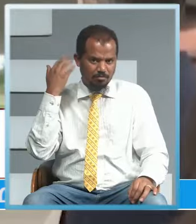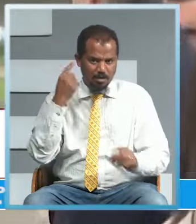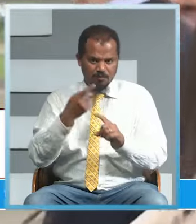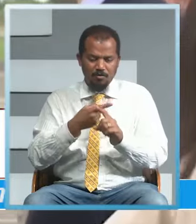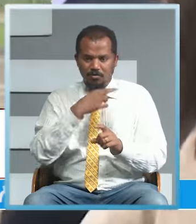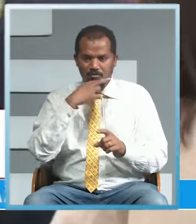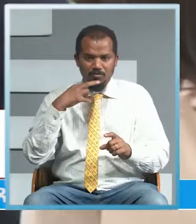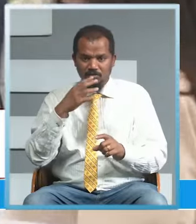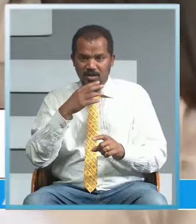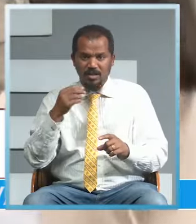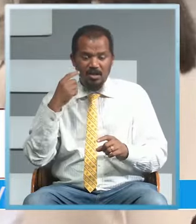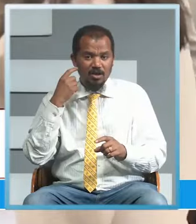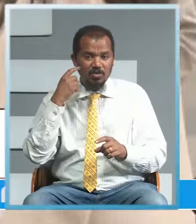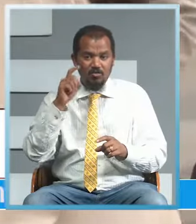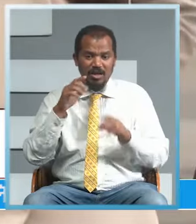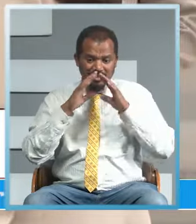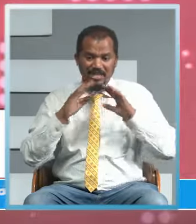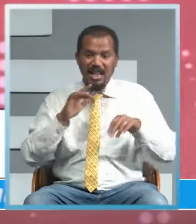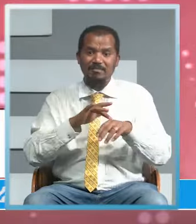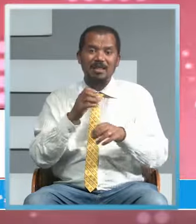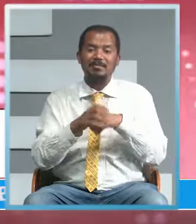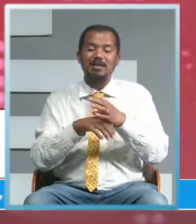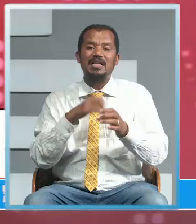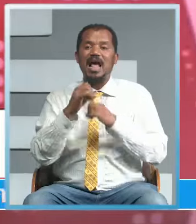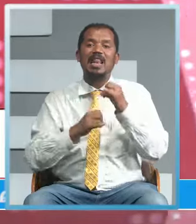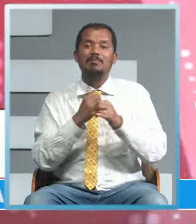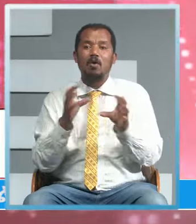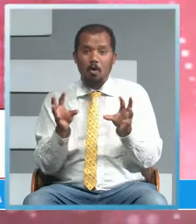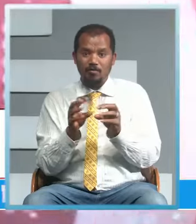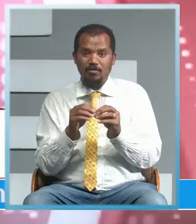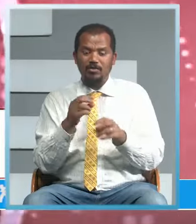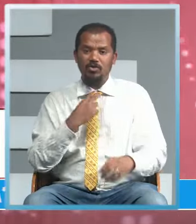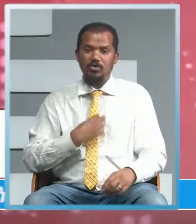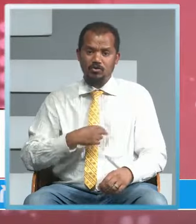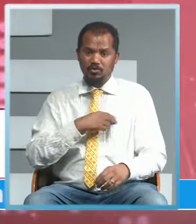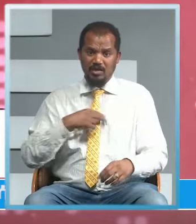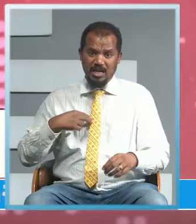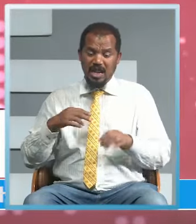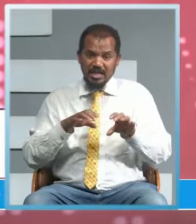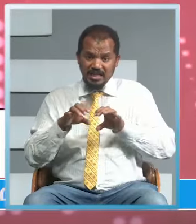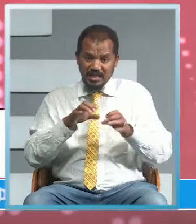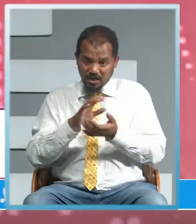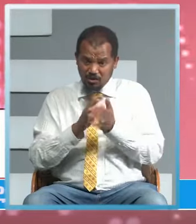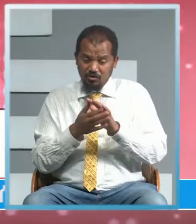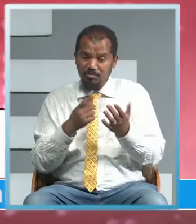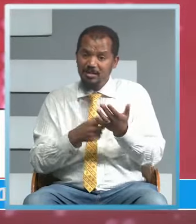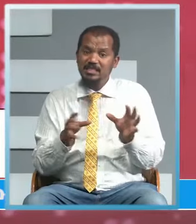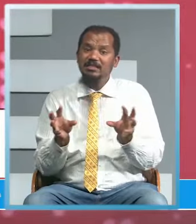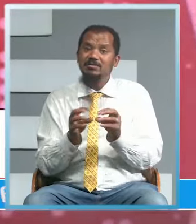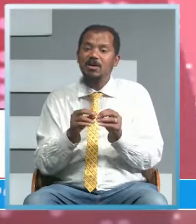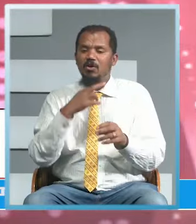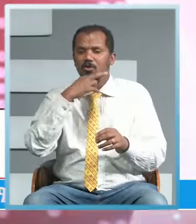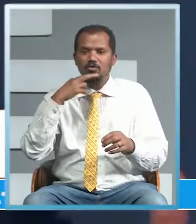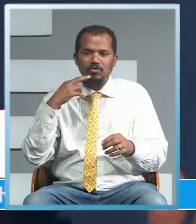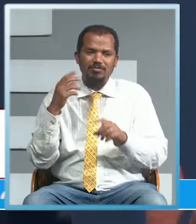ተደምጧል። ባለፈው ወር በሩሲያና በዩክሬን ሰላም ላይ የሚመክር ዓለም አቀፍ ኮንፈረንስ በስዊዘርላንድ የተካሄደ ሲሆን